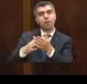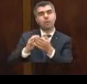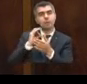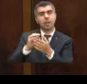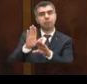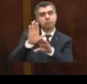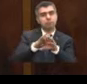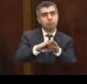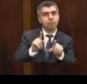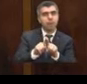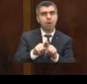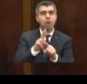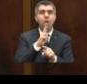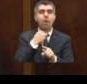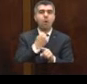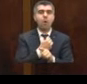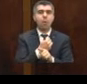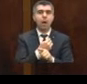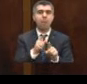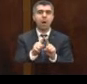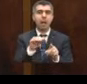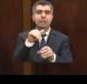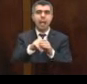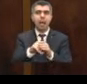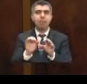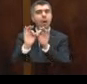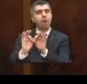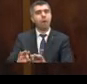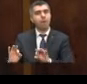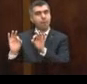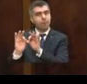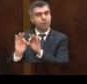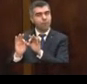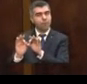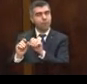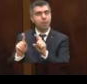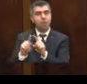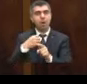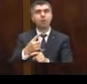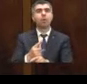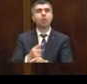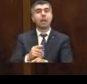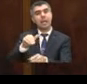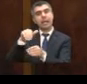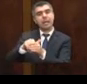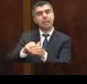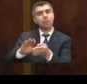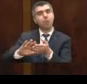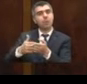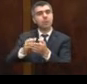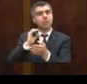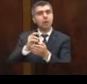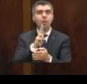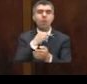إلى حكومة التقنقراط وحل الأحزاب، بل دعوة هذه الأحزاب إلى إسناد الحكومة